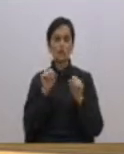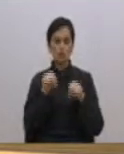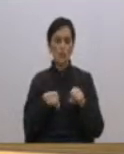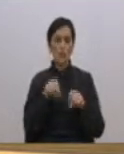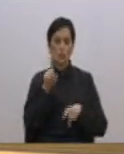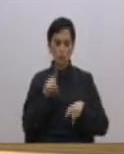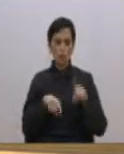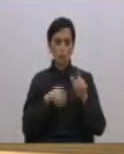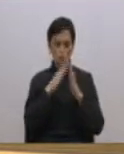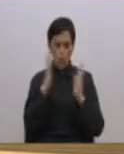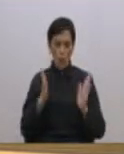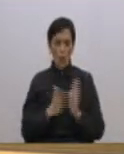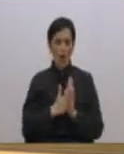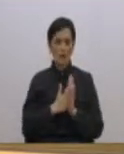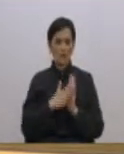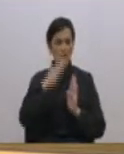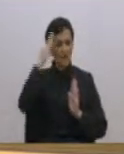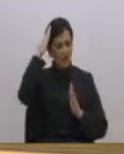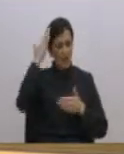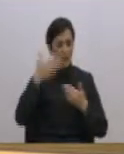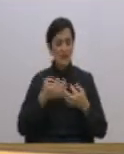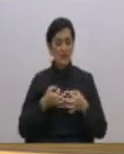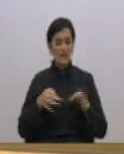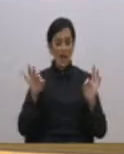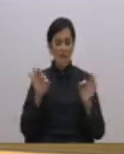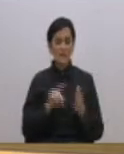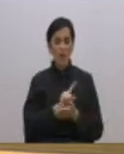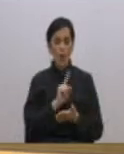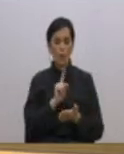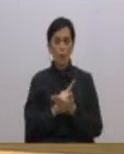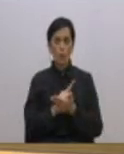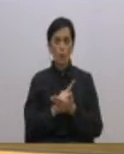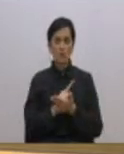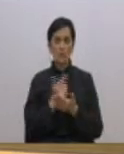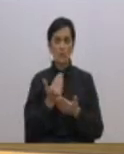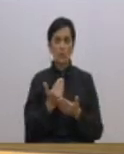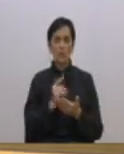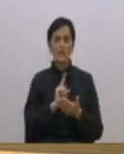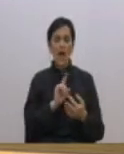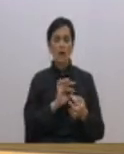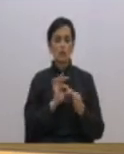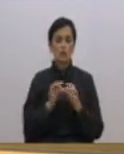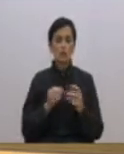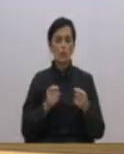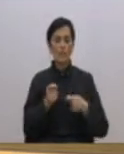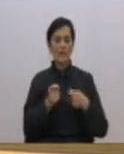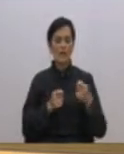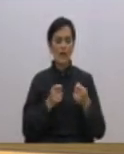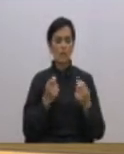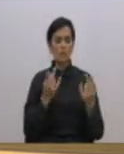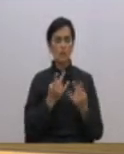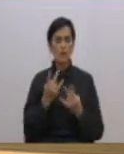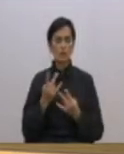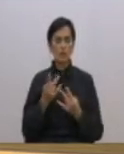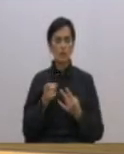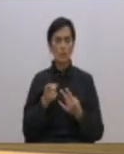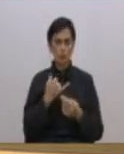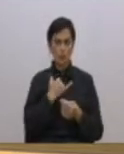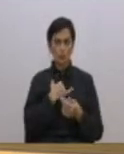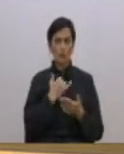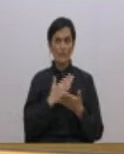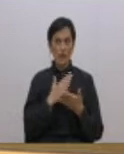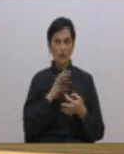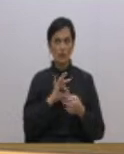ზოგადად აღმსარებლობის თავისუფლების უზრუნველყოფის აუცილებლობით გამოწვეული რაღაც კონკრეტული რეგულაციების საჭიროება და ამაზე გვაქვს